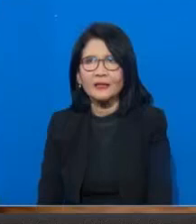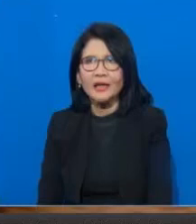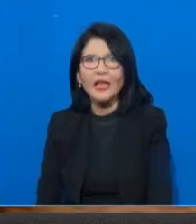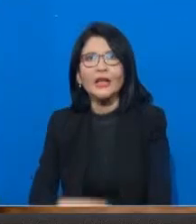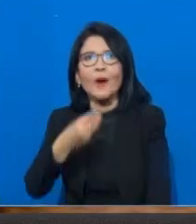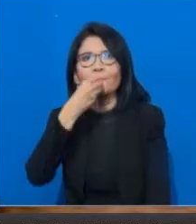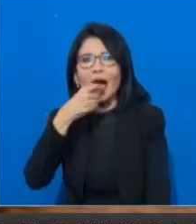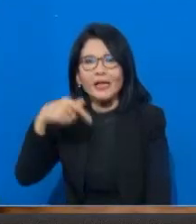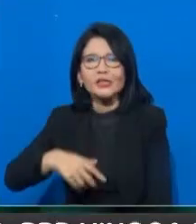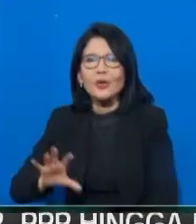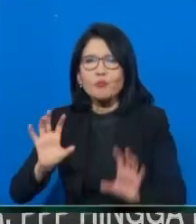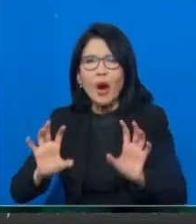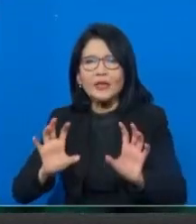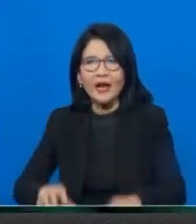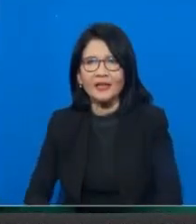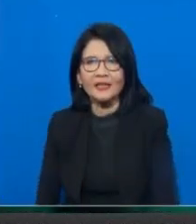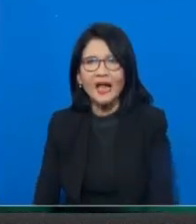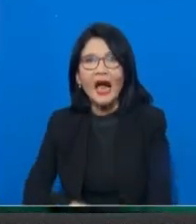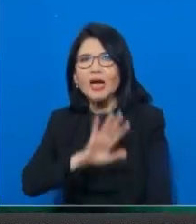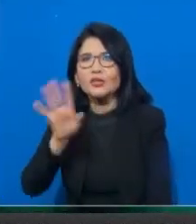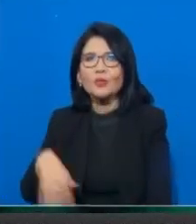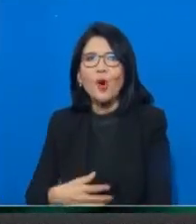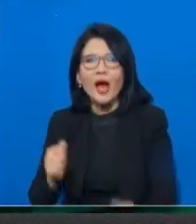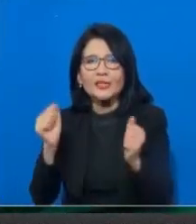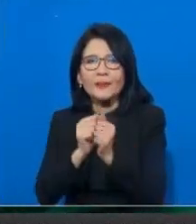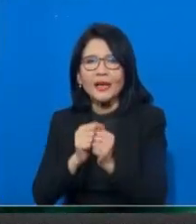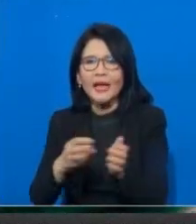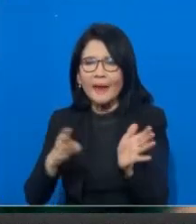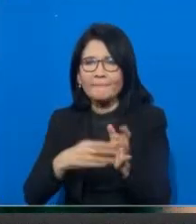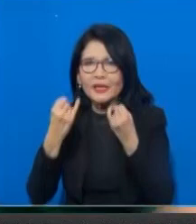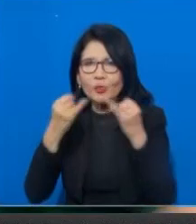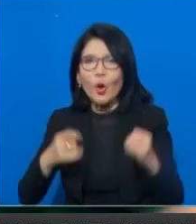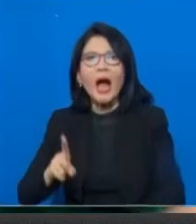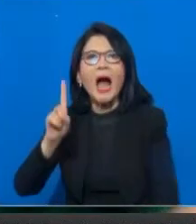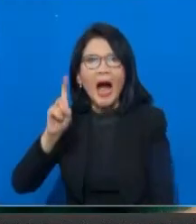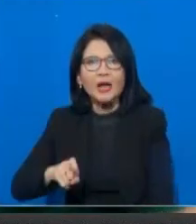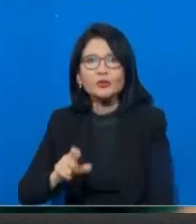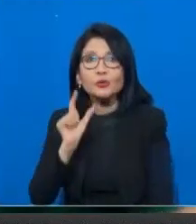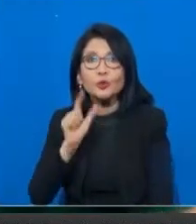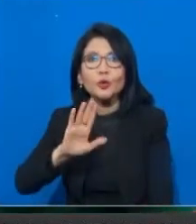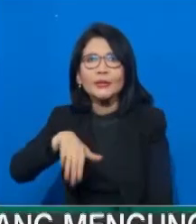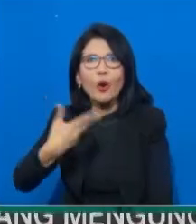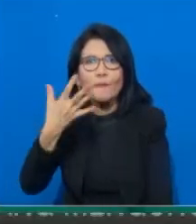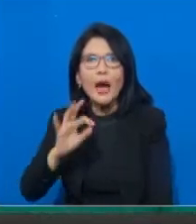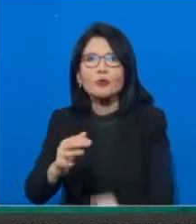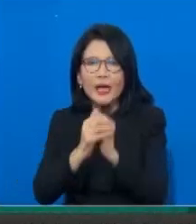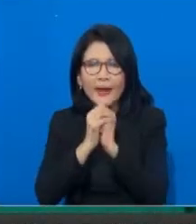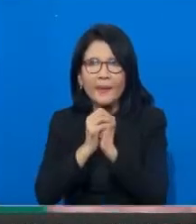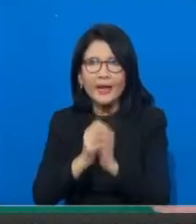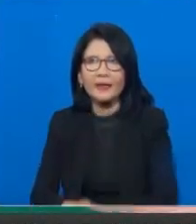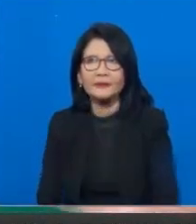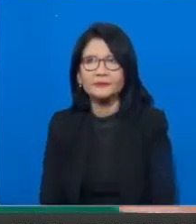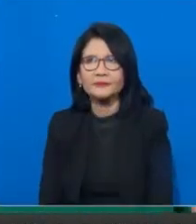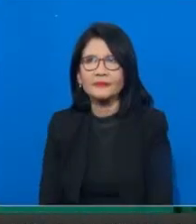tak kalah ramai. Dan semua sepakat misoa adalah makanan wajib kala tahun baru Imlek. Misoa itu kan